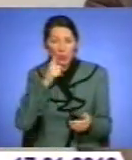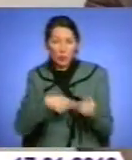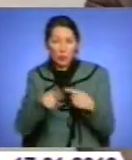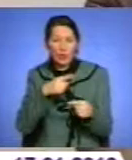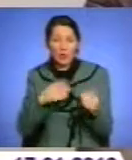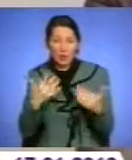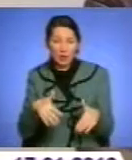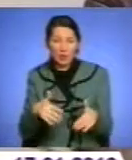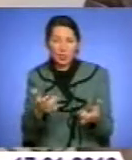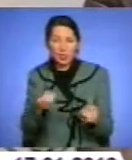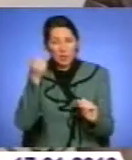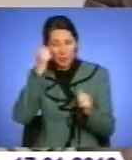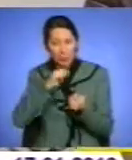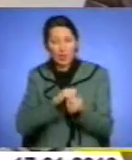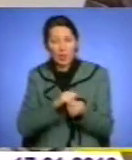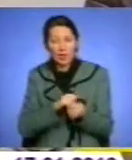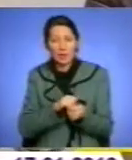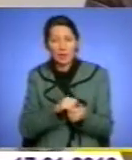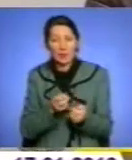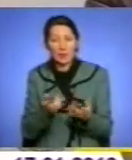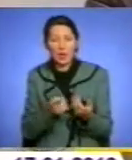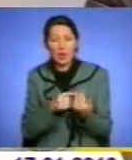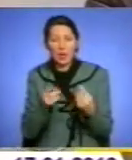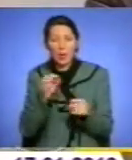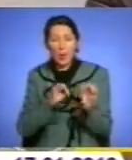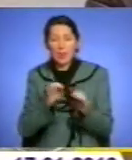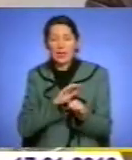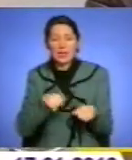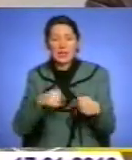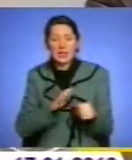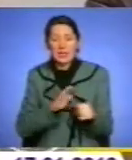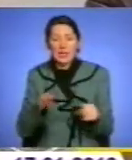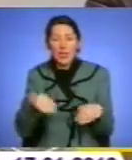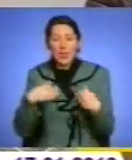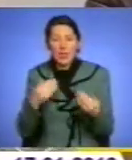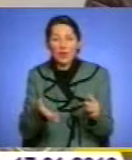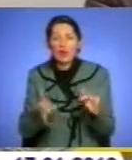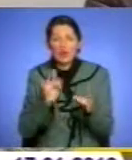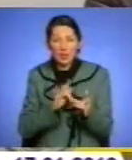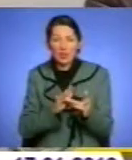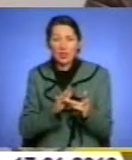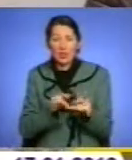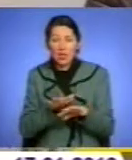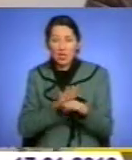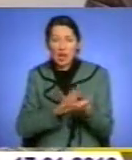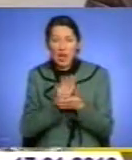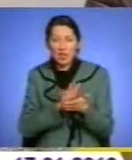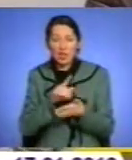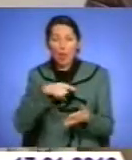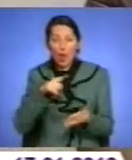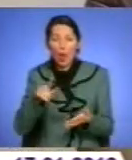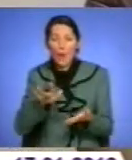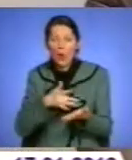Намагайтеся не подавати в засобах масової інформації, в оголошеннях про купівлю чи продаж товарів номеру карткового